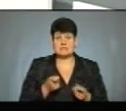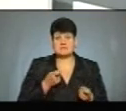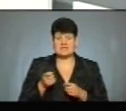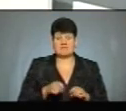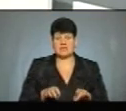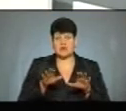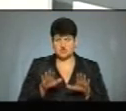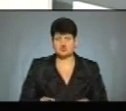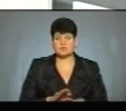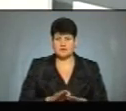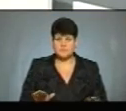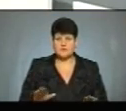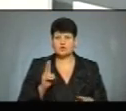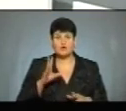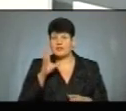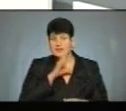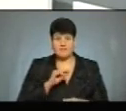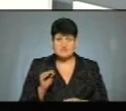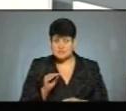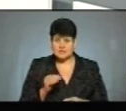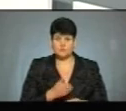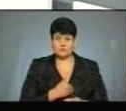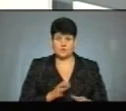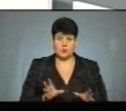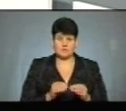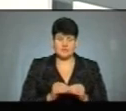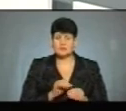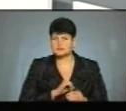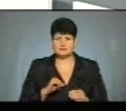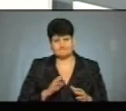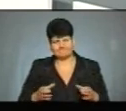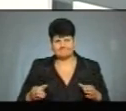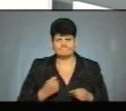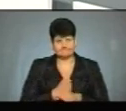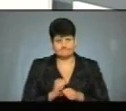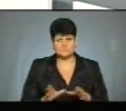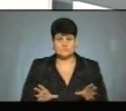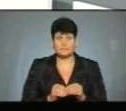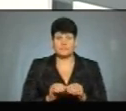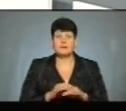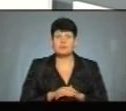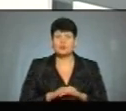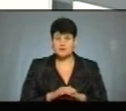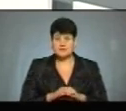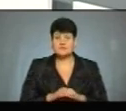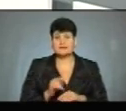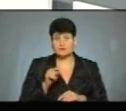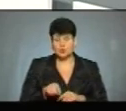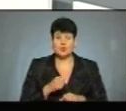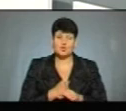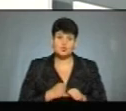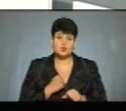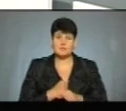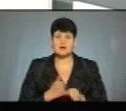рішення. Всі, хто не встиг добровільно об'єднатися, об'єднають згідно методики. Для того, напевно, і розробляються